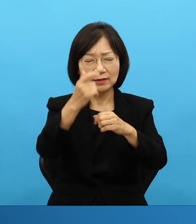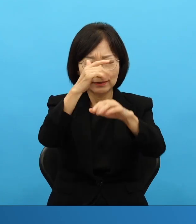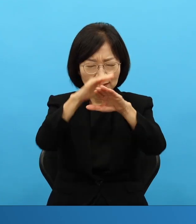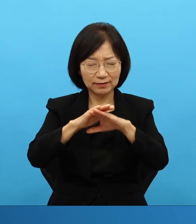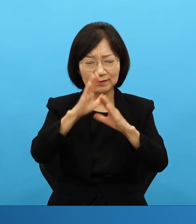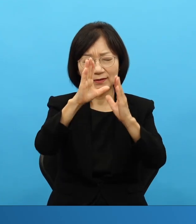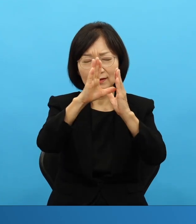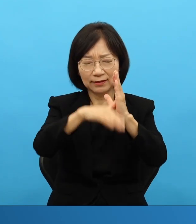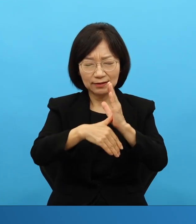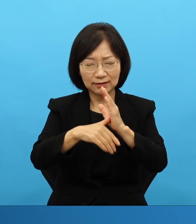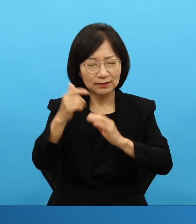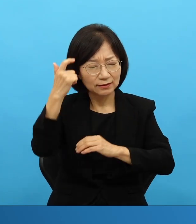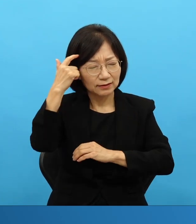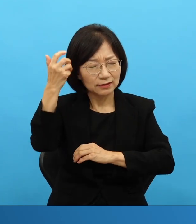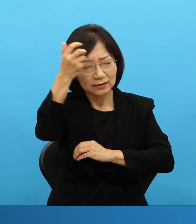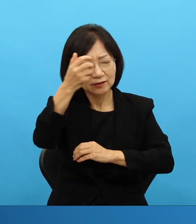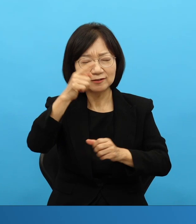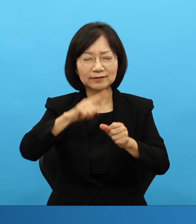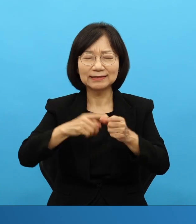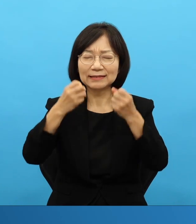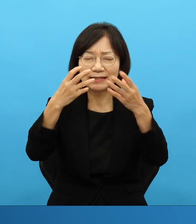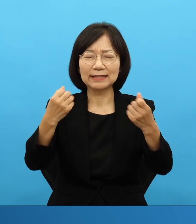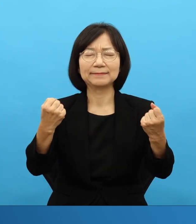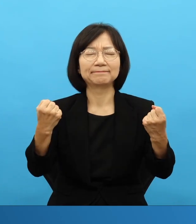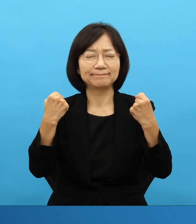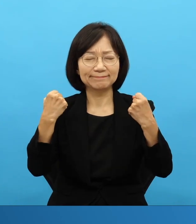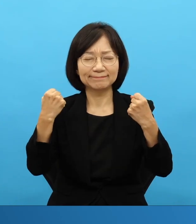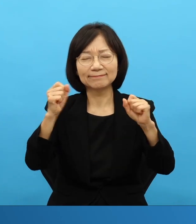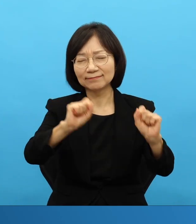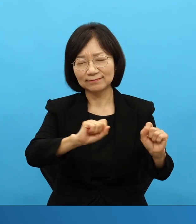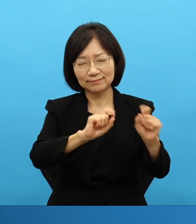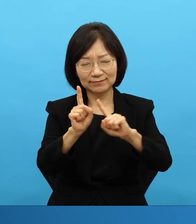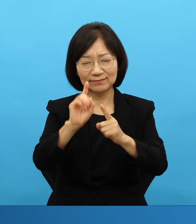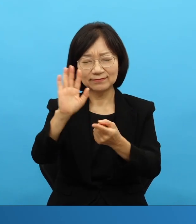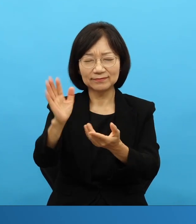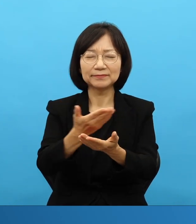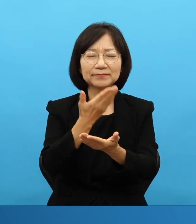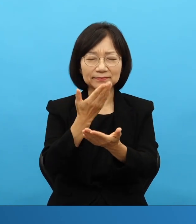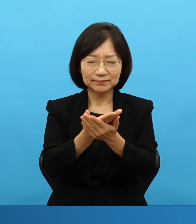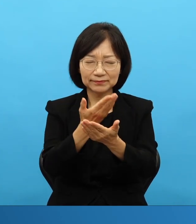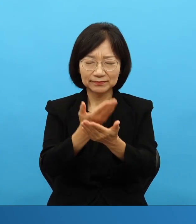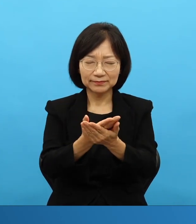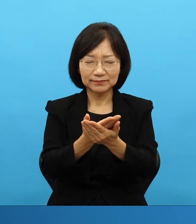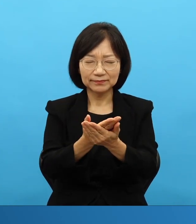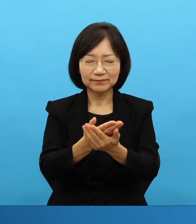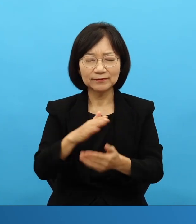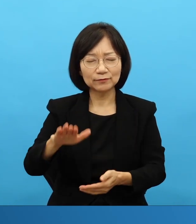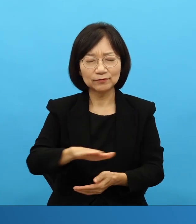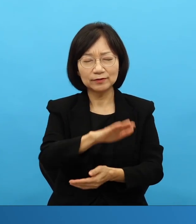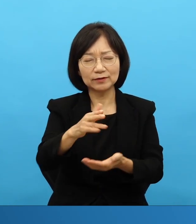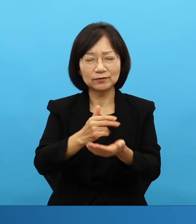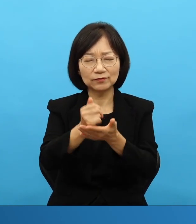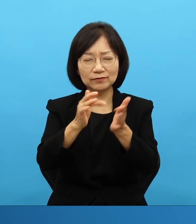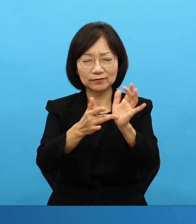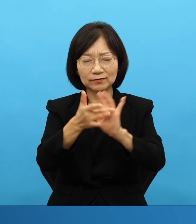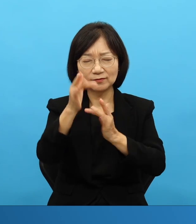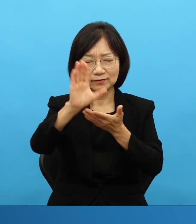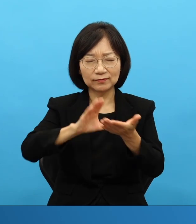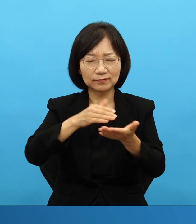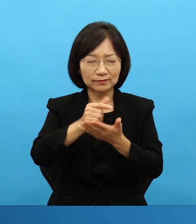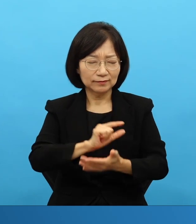힘을 얻게 하여 주옵소서. Please grant us new spiritual strength today within the word and within the worship. 우리 주 예수 그리스도의